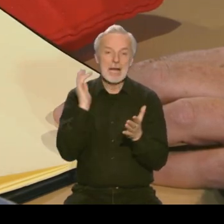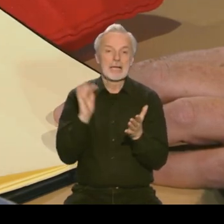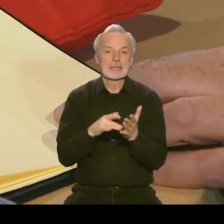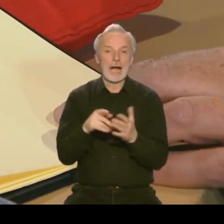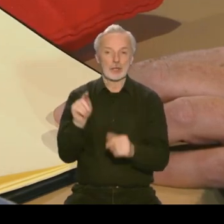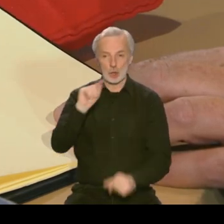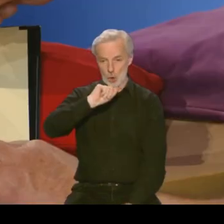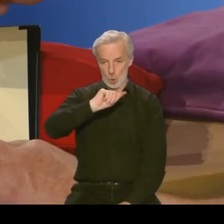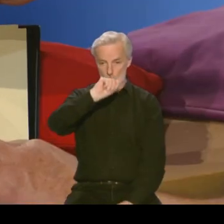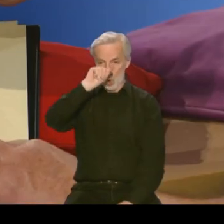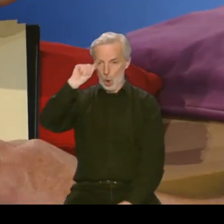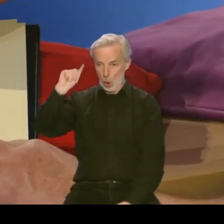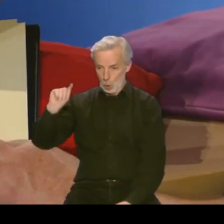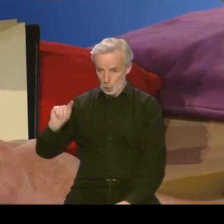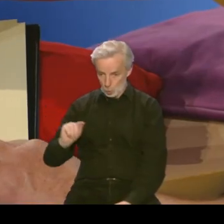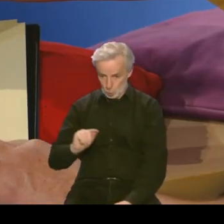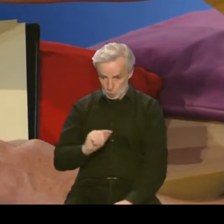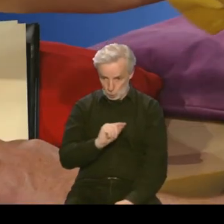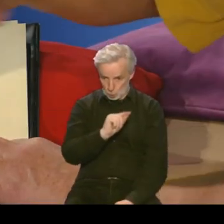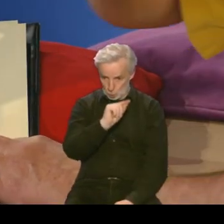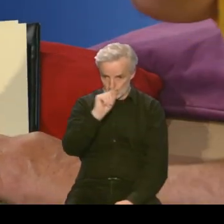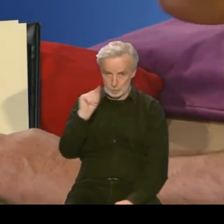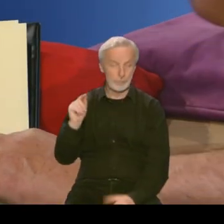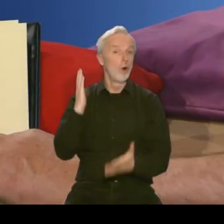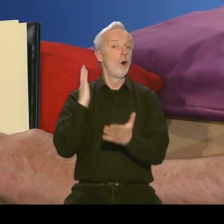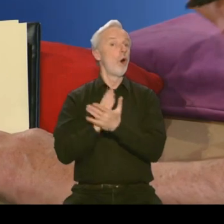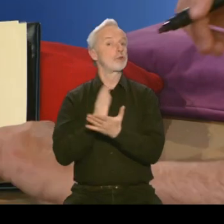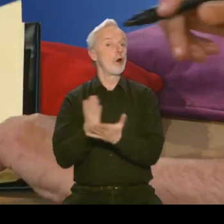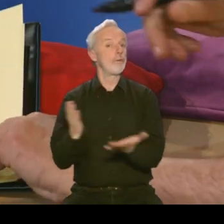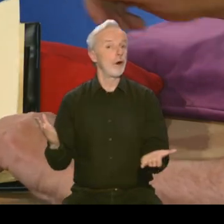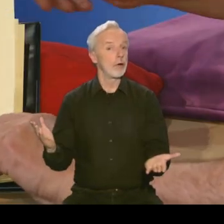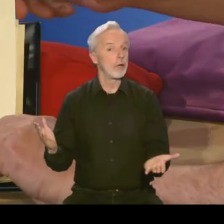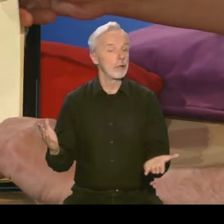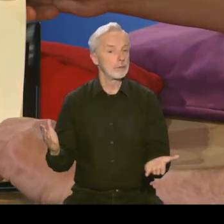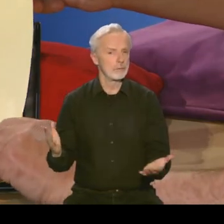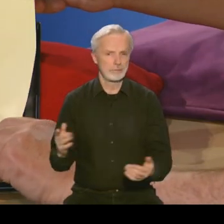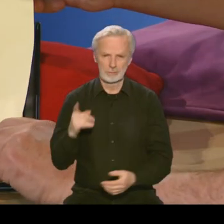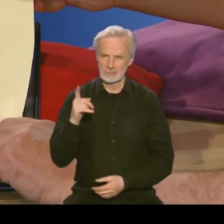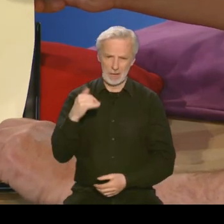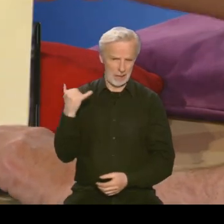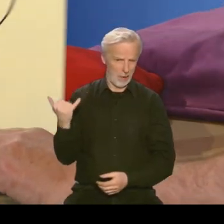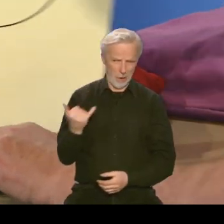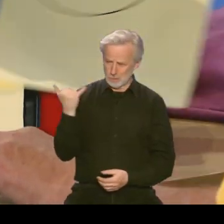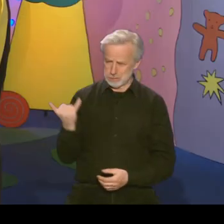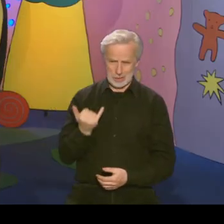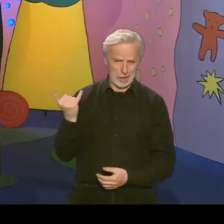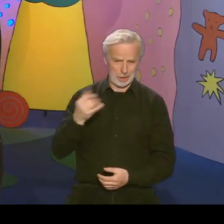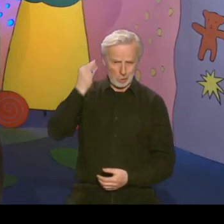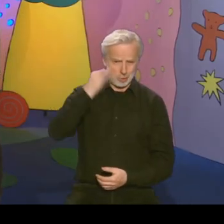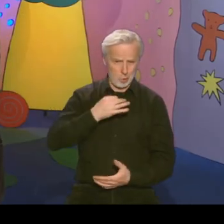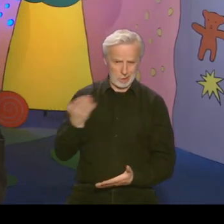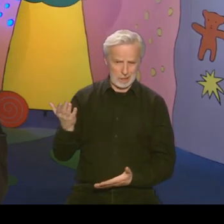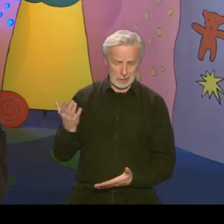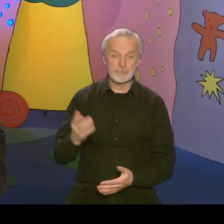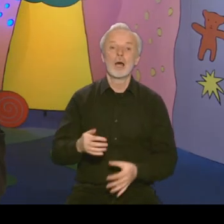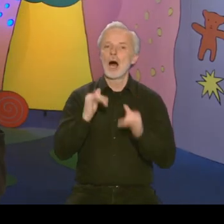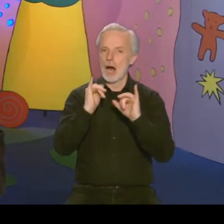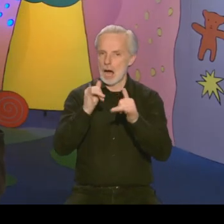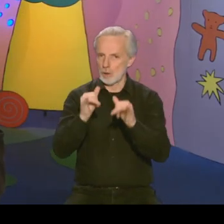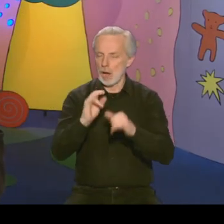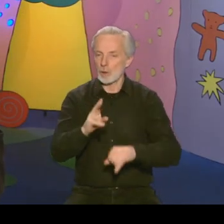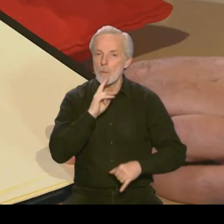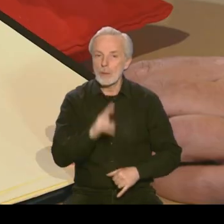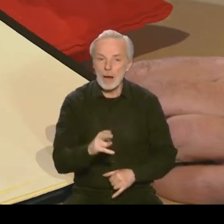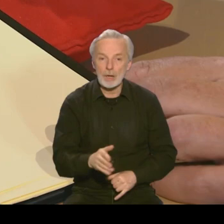takovouhle kouli a bambulka je hotová. Ale je taková smutná, Michale. Máš pravdu, možná bude